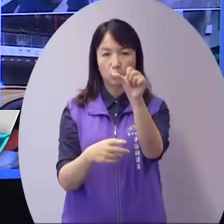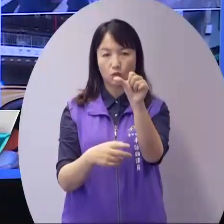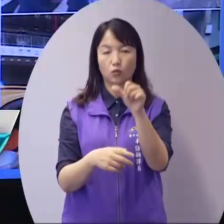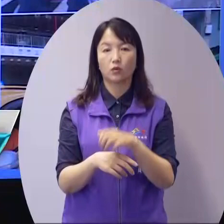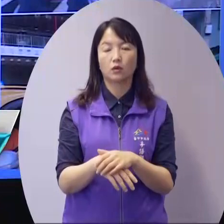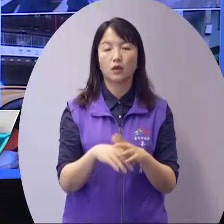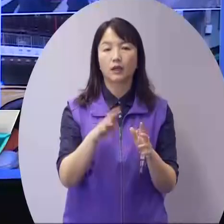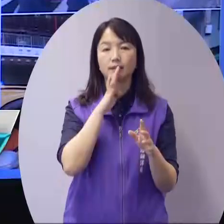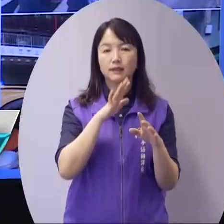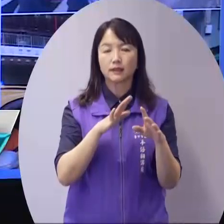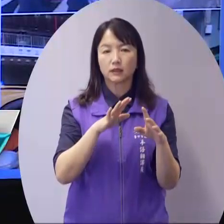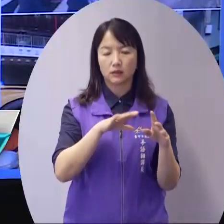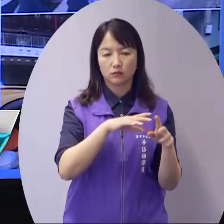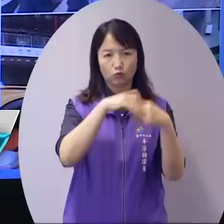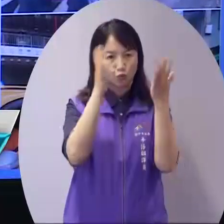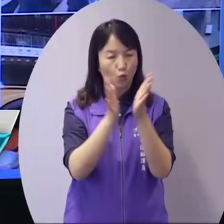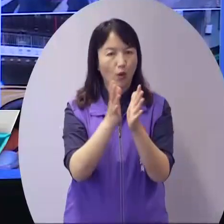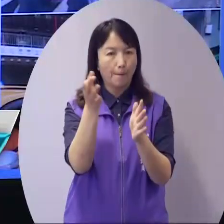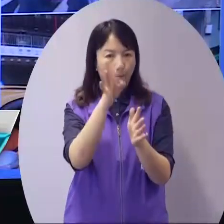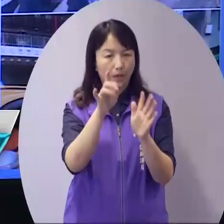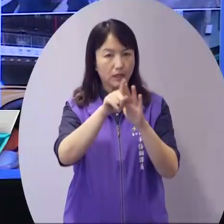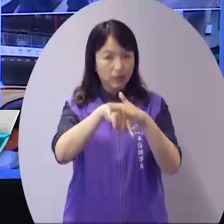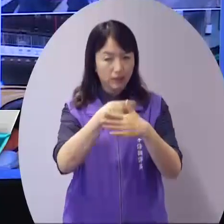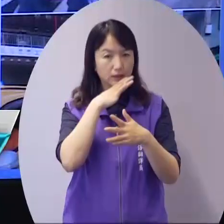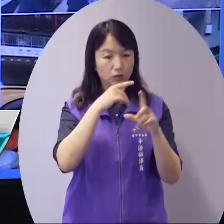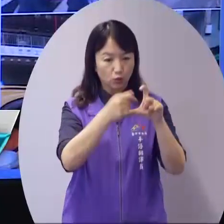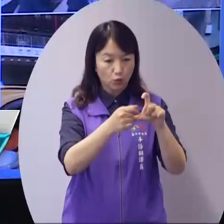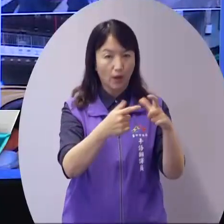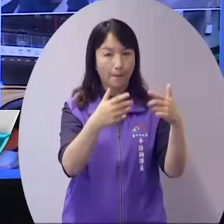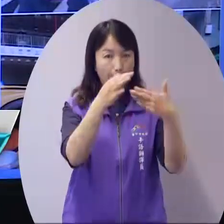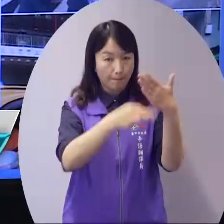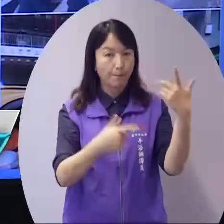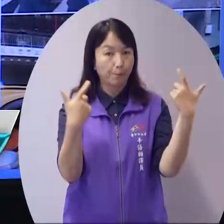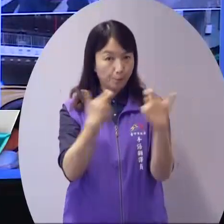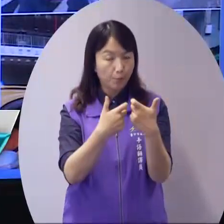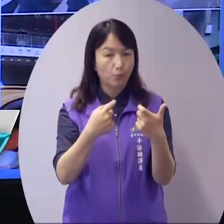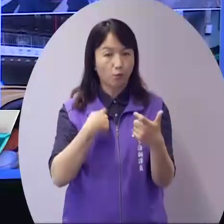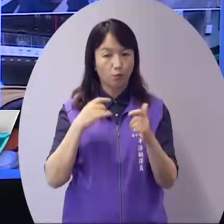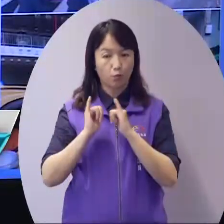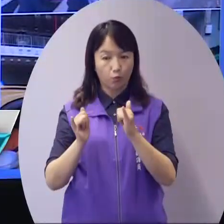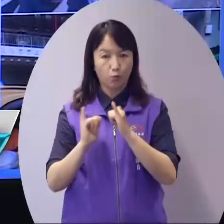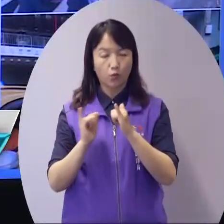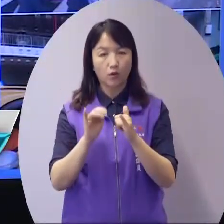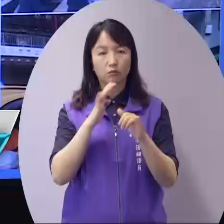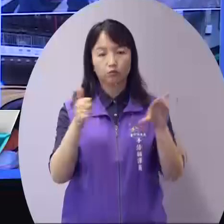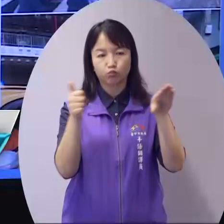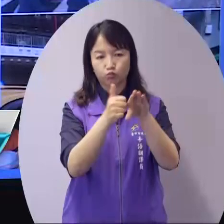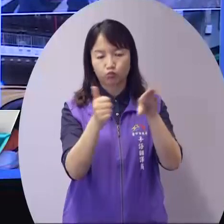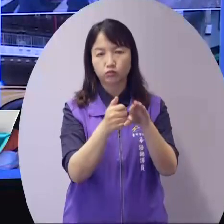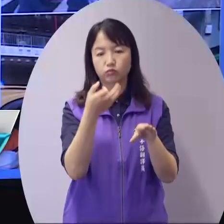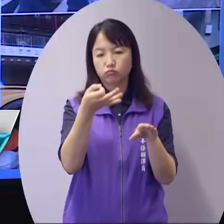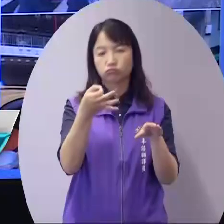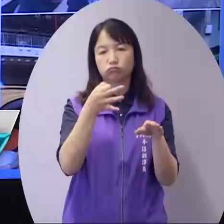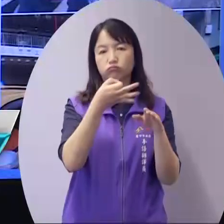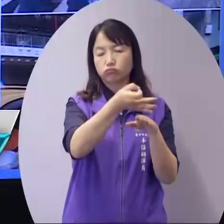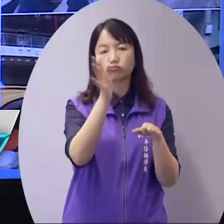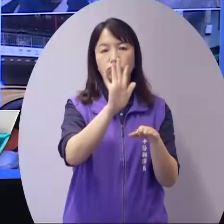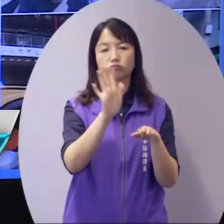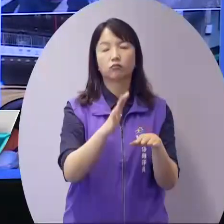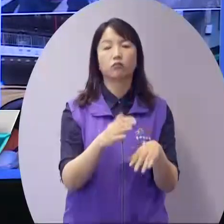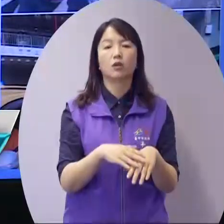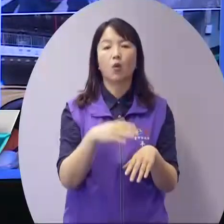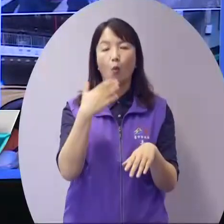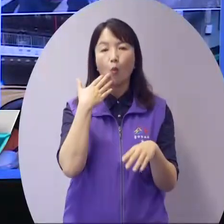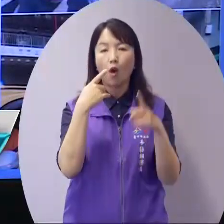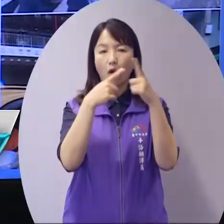第一个是全程都免费，只要在这个区域里面使用的民众基本上都是不用付钱的。第二个是如果因